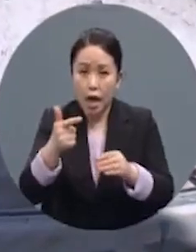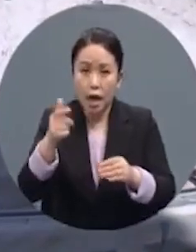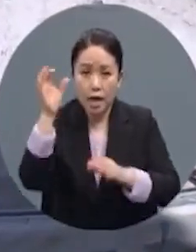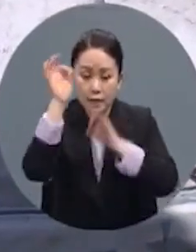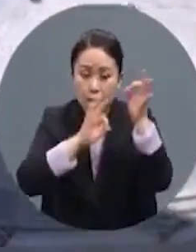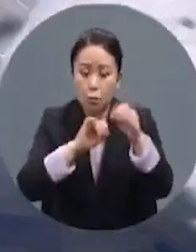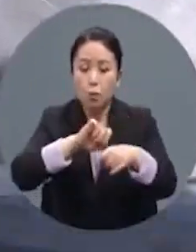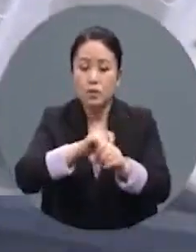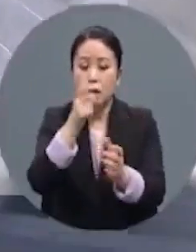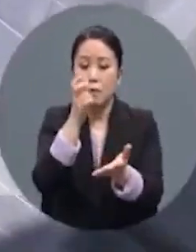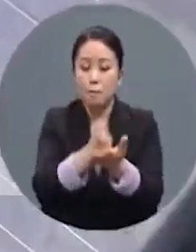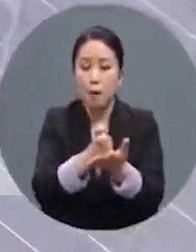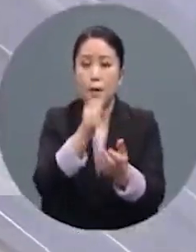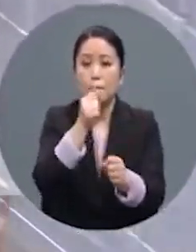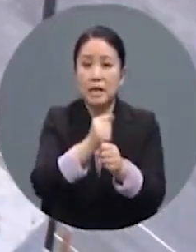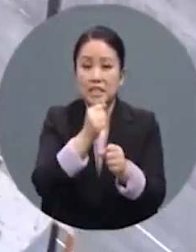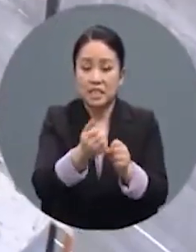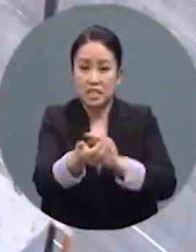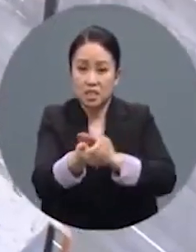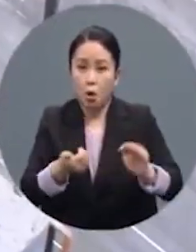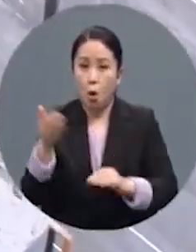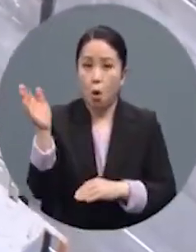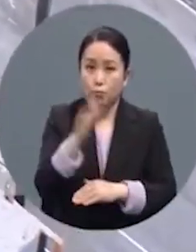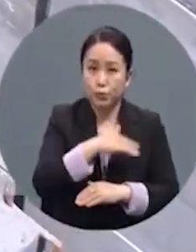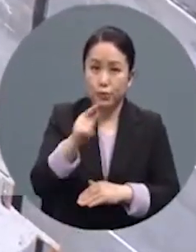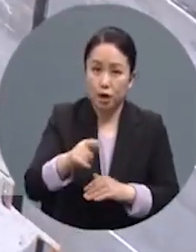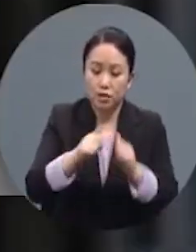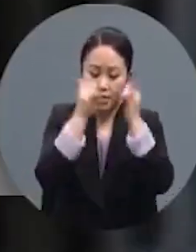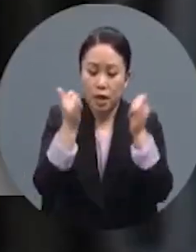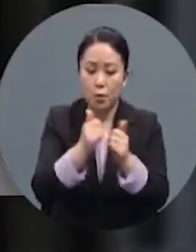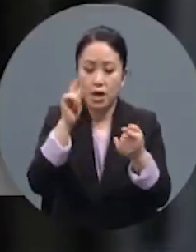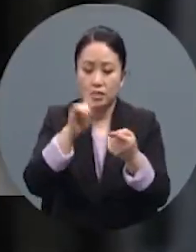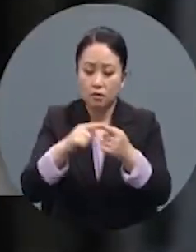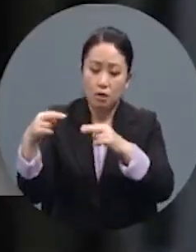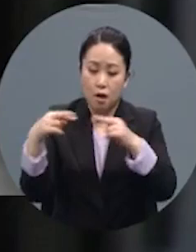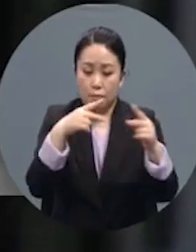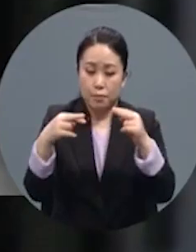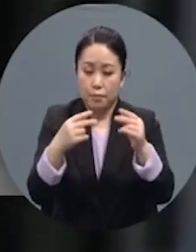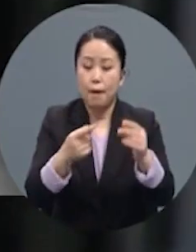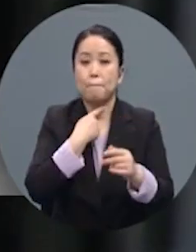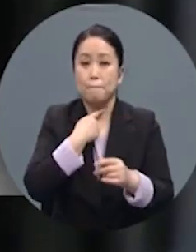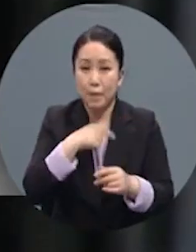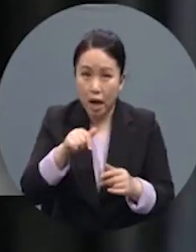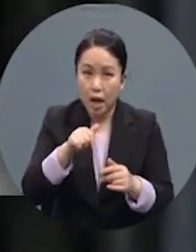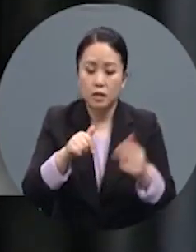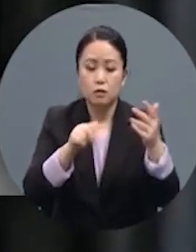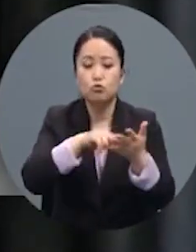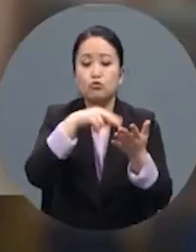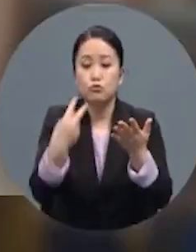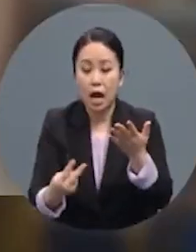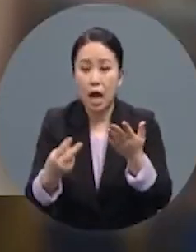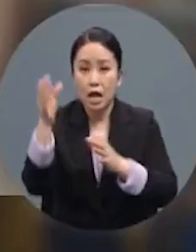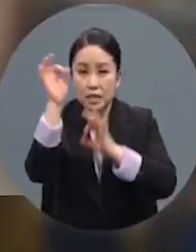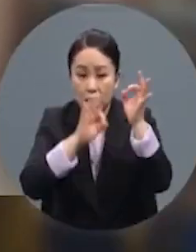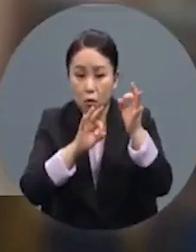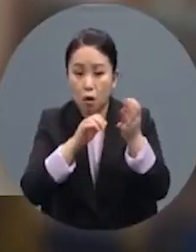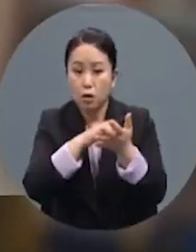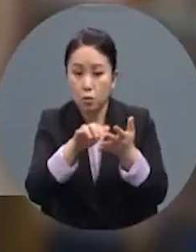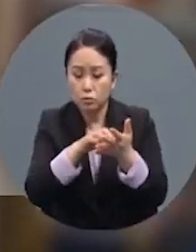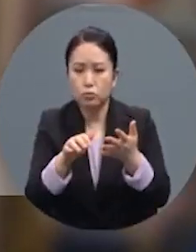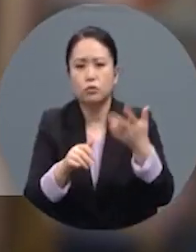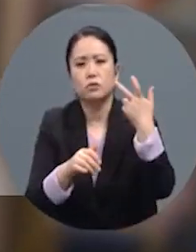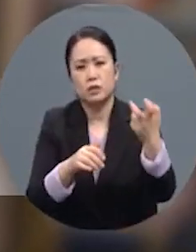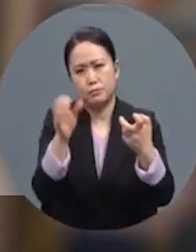중대재해처벌법 제정 전부터 사회적으로 논란이 됐던 추락사고 건수가 70% 가까이였고, 나머지는